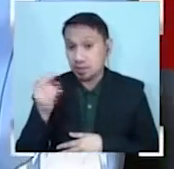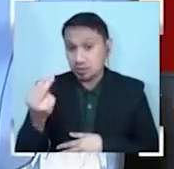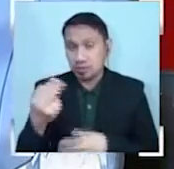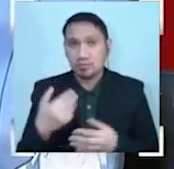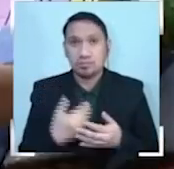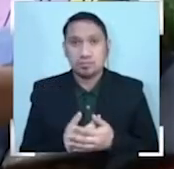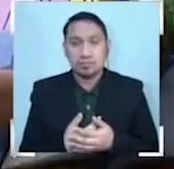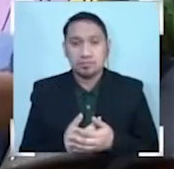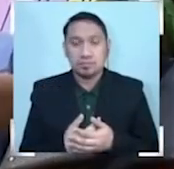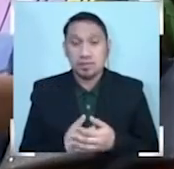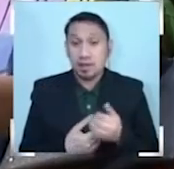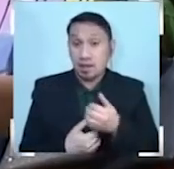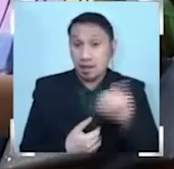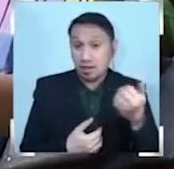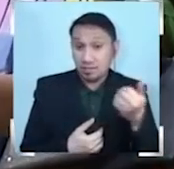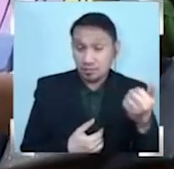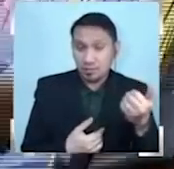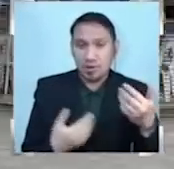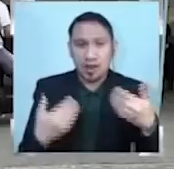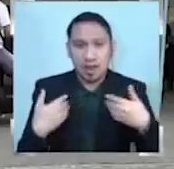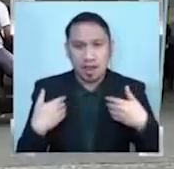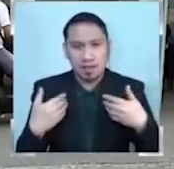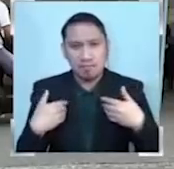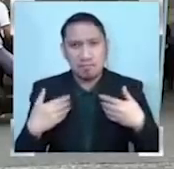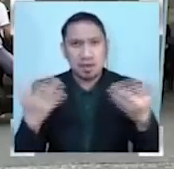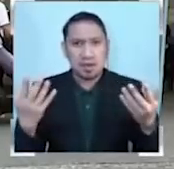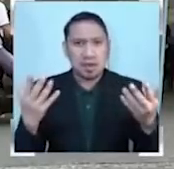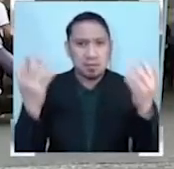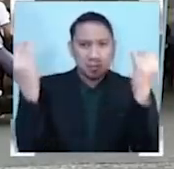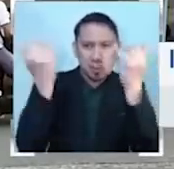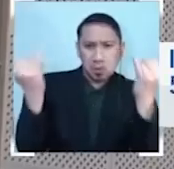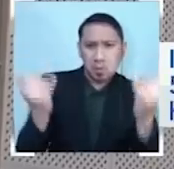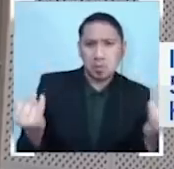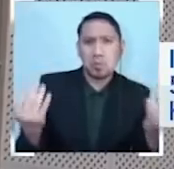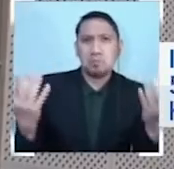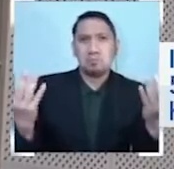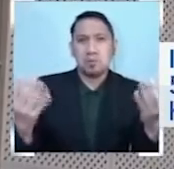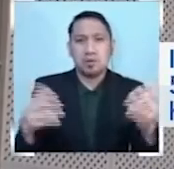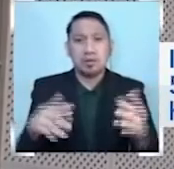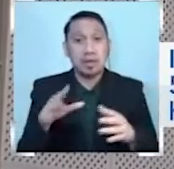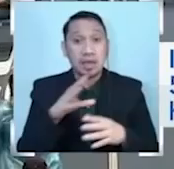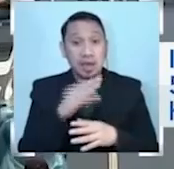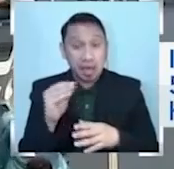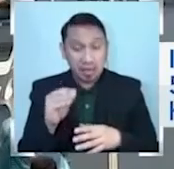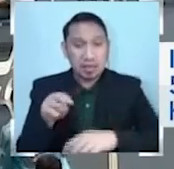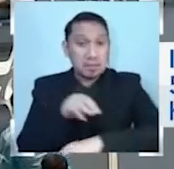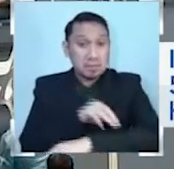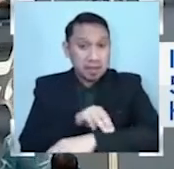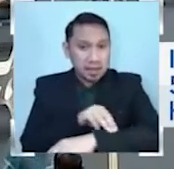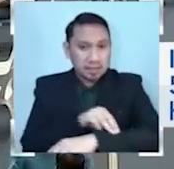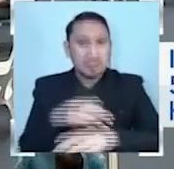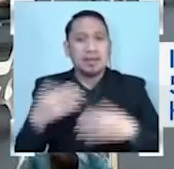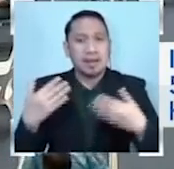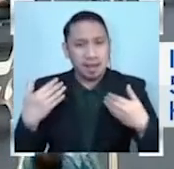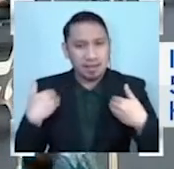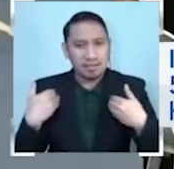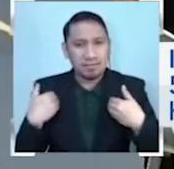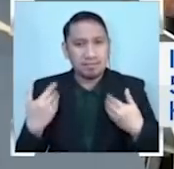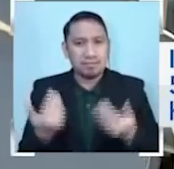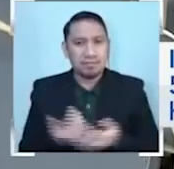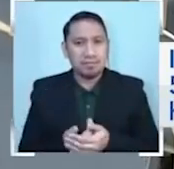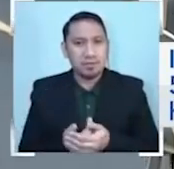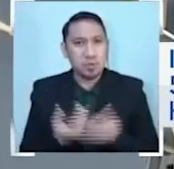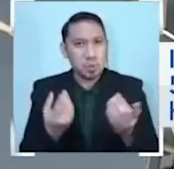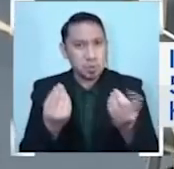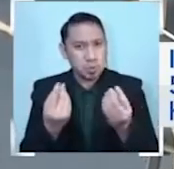pang-aliw sa ibang bakunahan gaya sa mga mall. May gimmick din ang Makati City LGU sa dalawa nilang vaccination sites